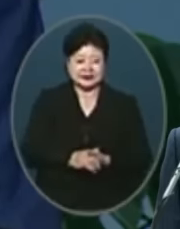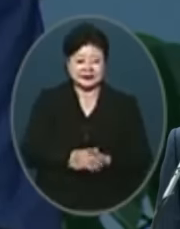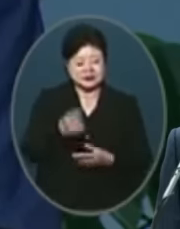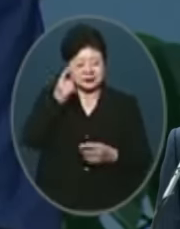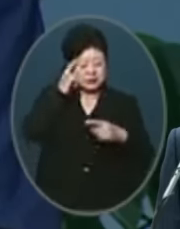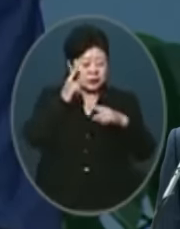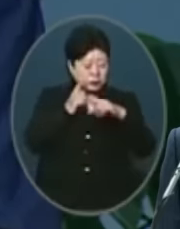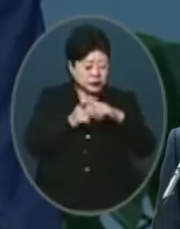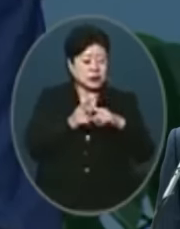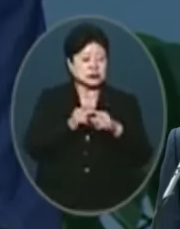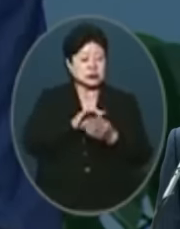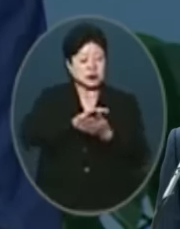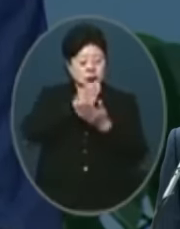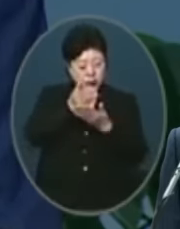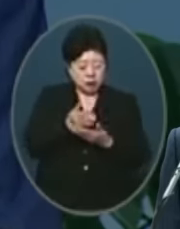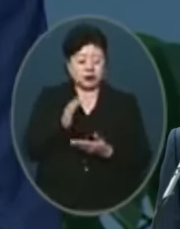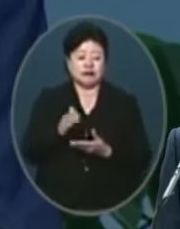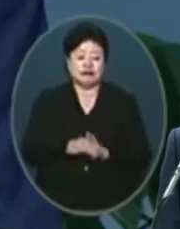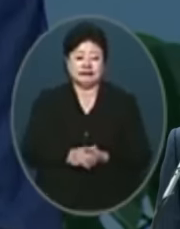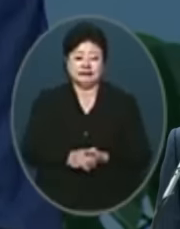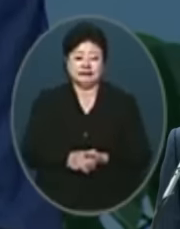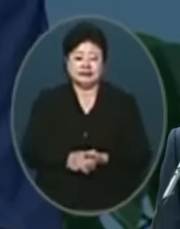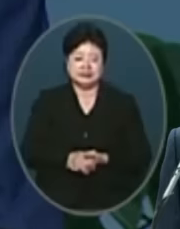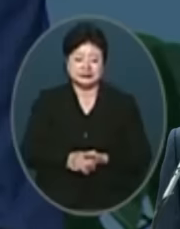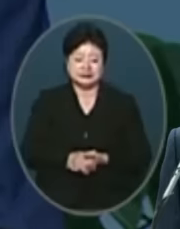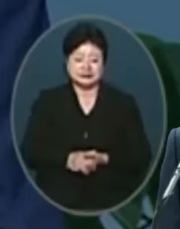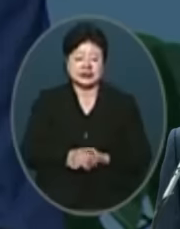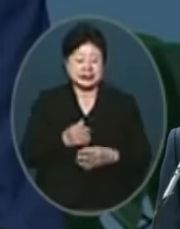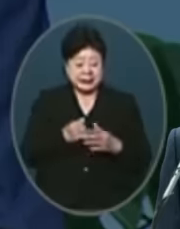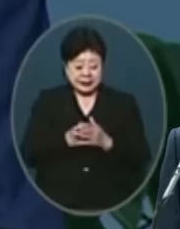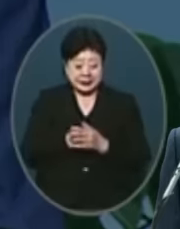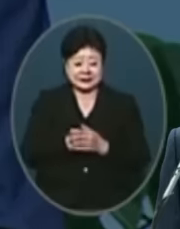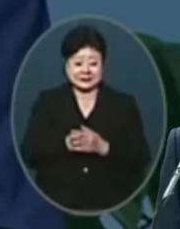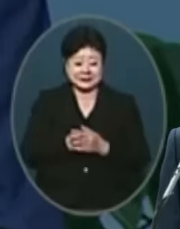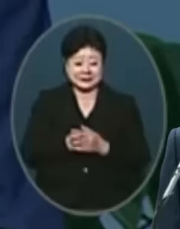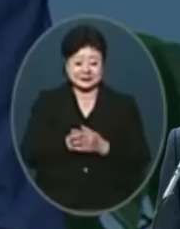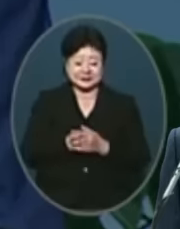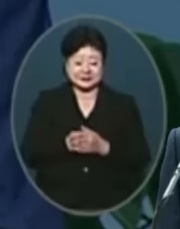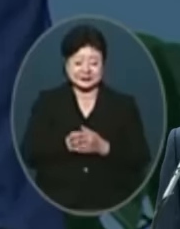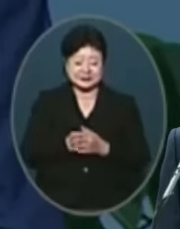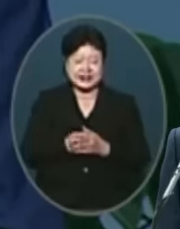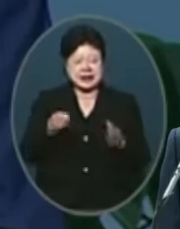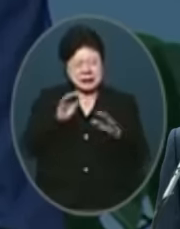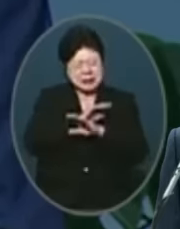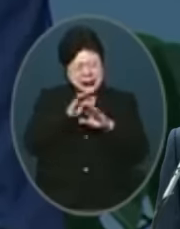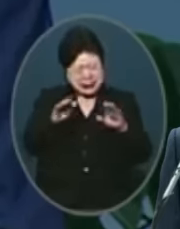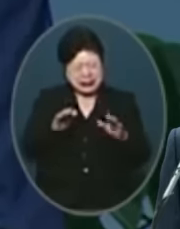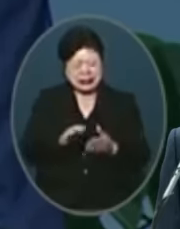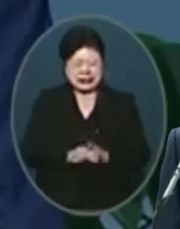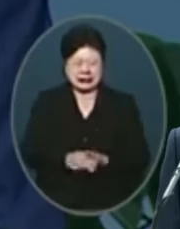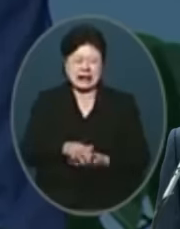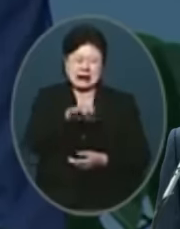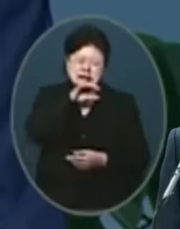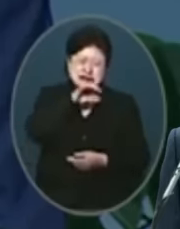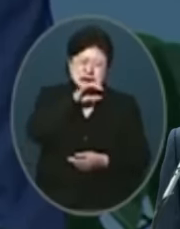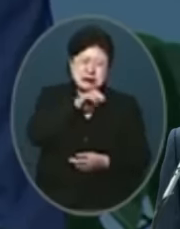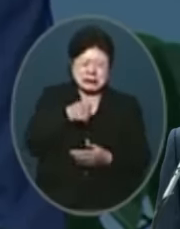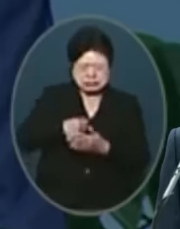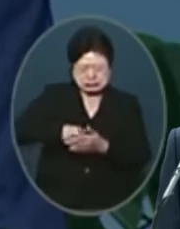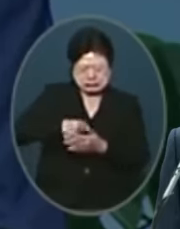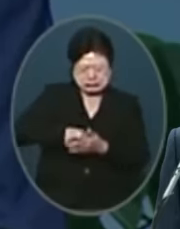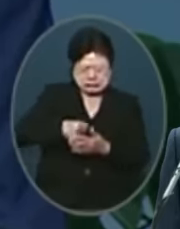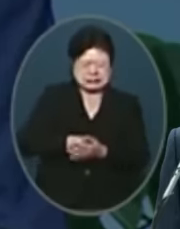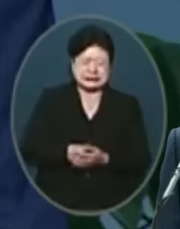긍정적으로 변화되는 것입니다. 그러므로 밤낮 원망과 불평만